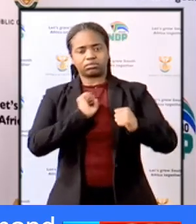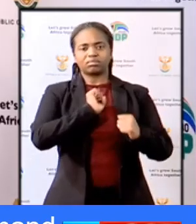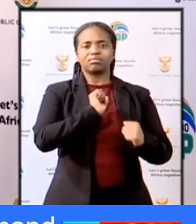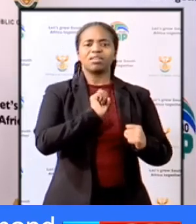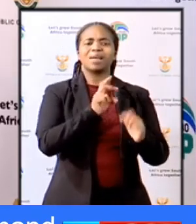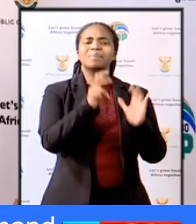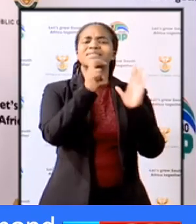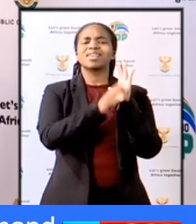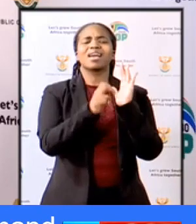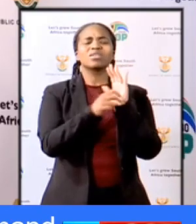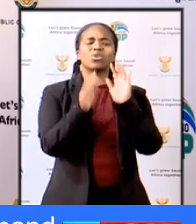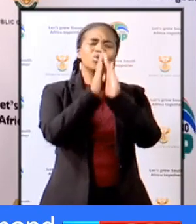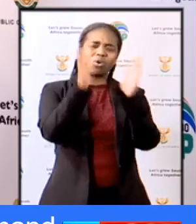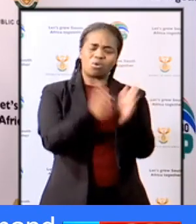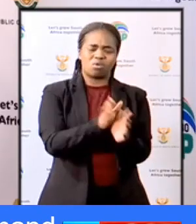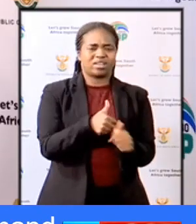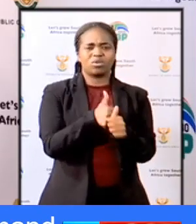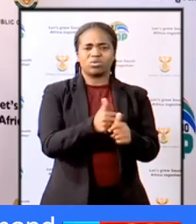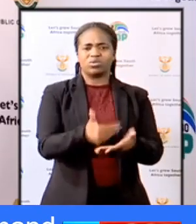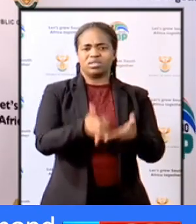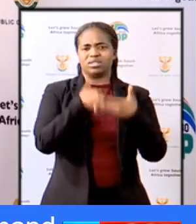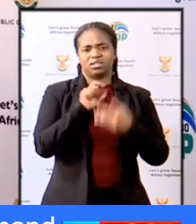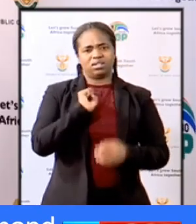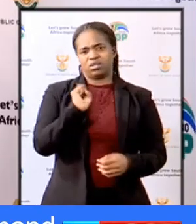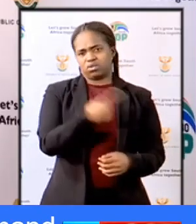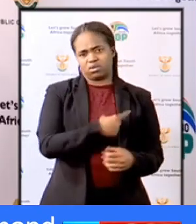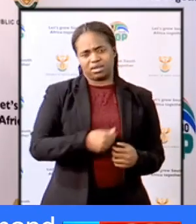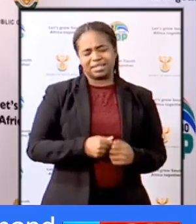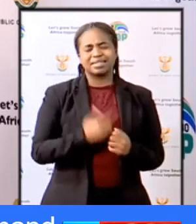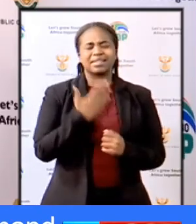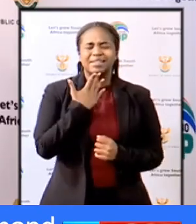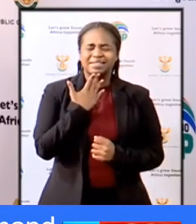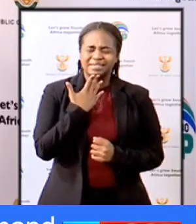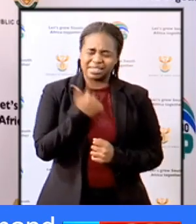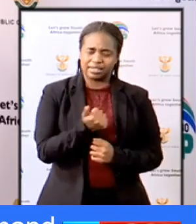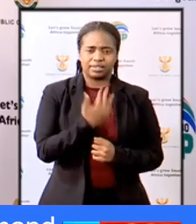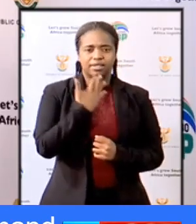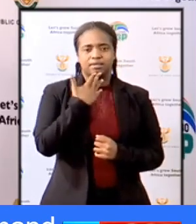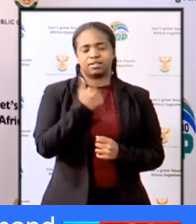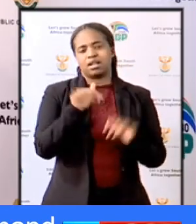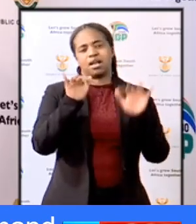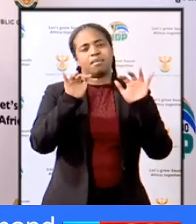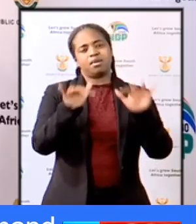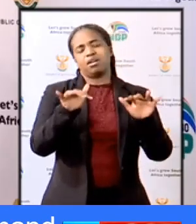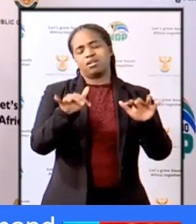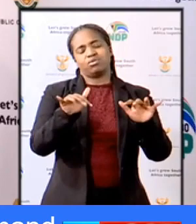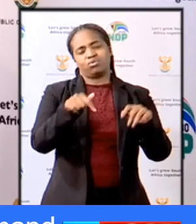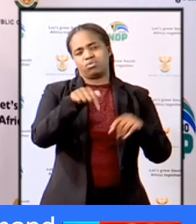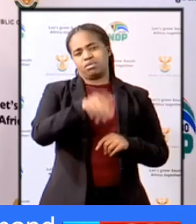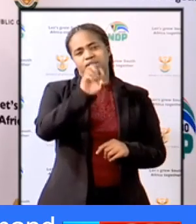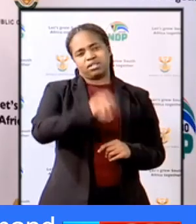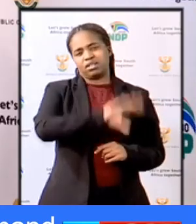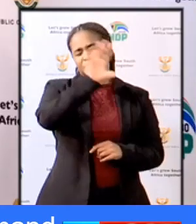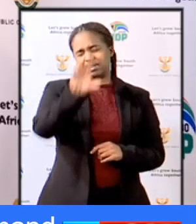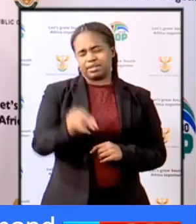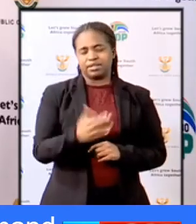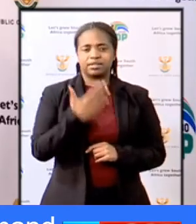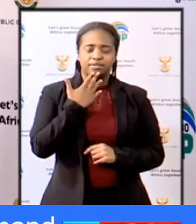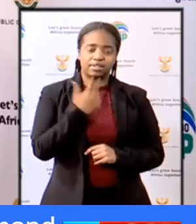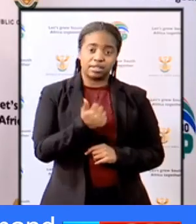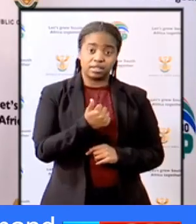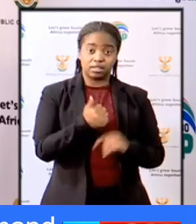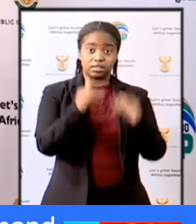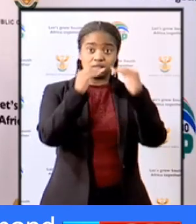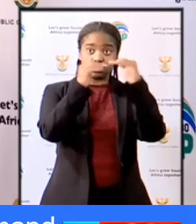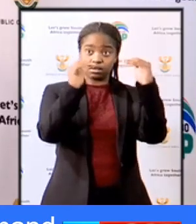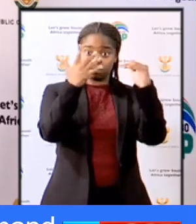yonke imithetho yempilo kuzosiza sonke siyangicela ke bantu bakithi ukuthi njengoba kade